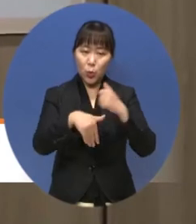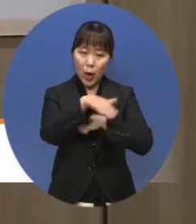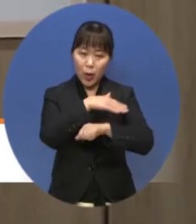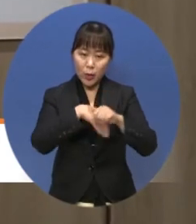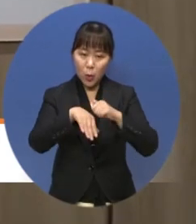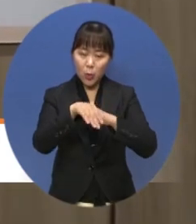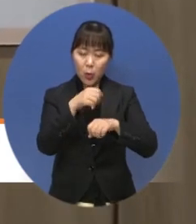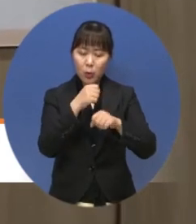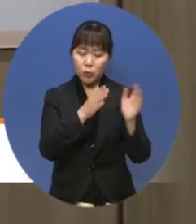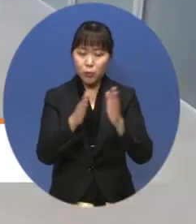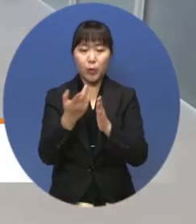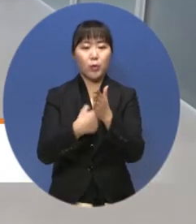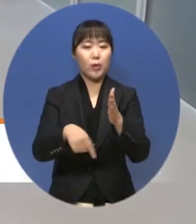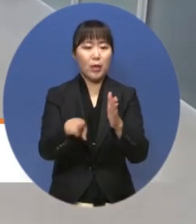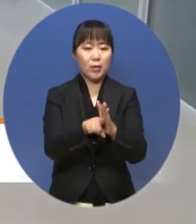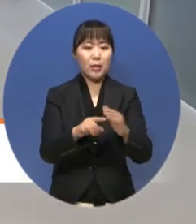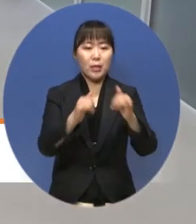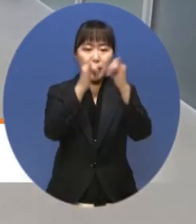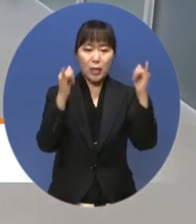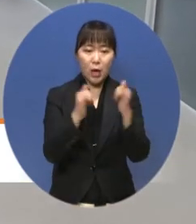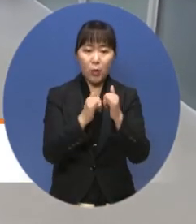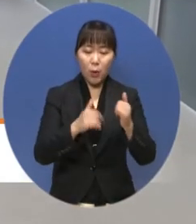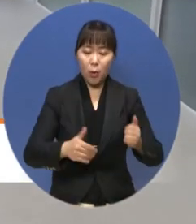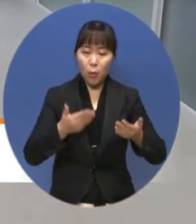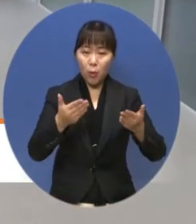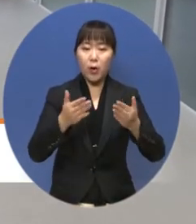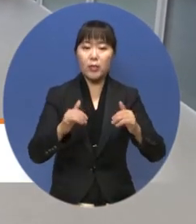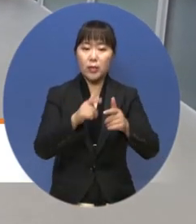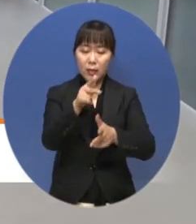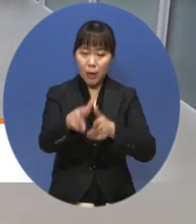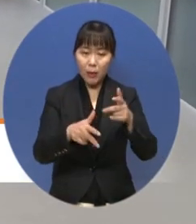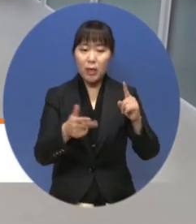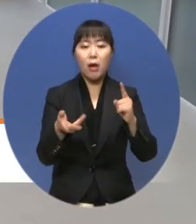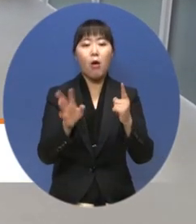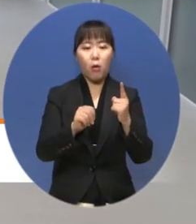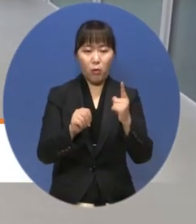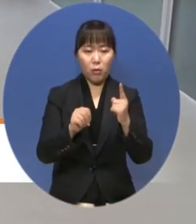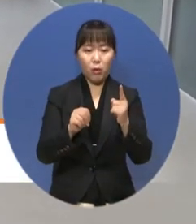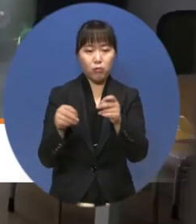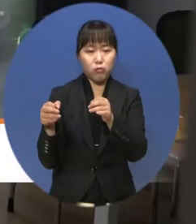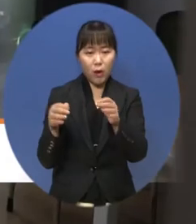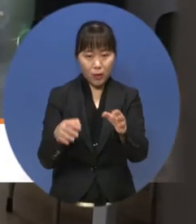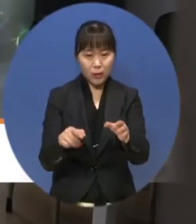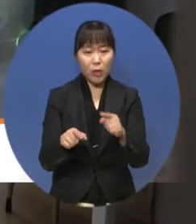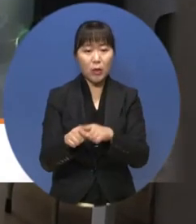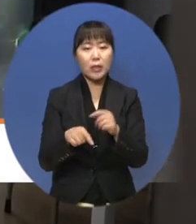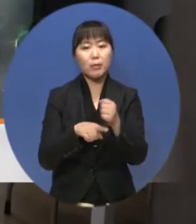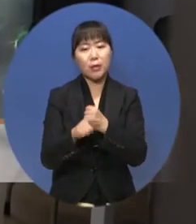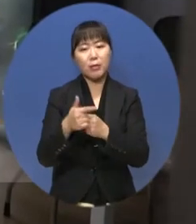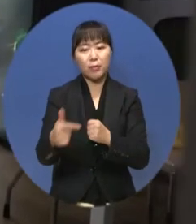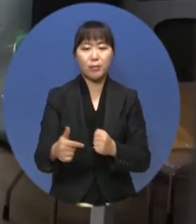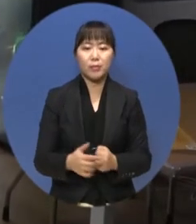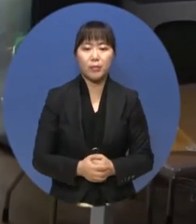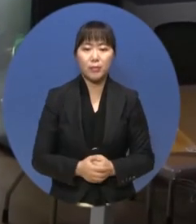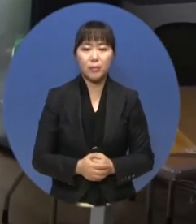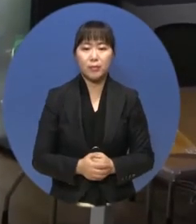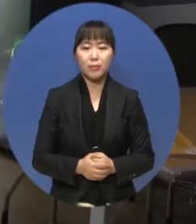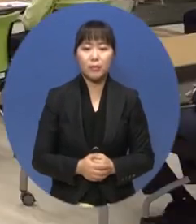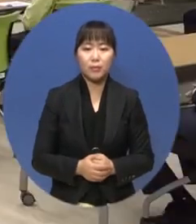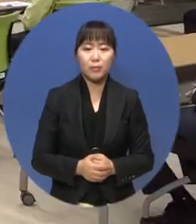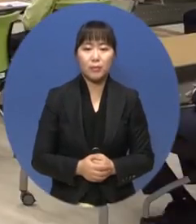환경 조정을 위해 사이에 공원 사업으로 1억원에 후 몸을 생각 해 의미가 같습니다